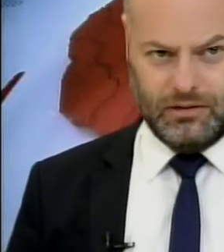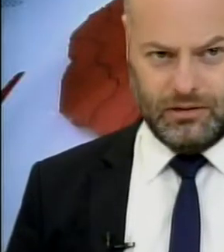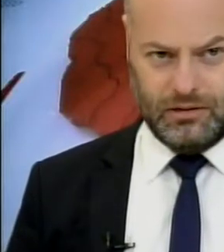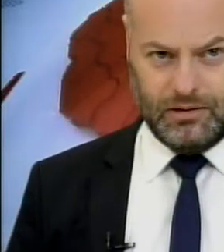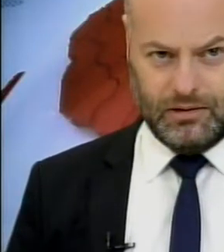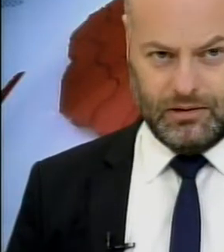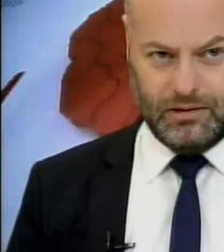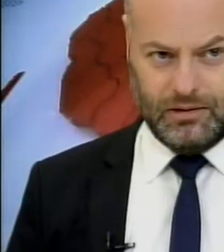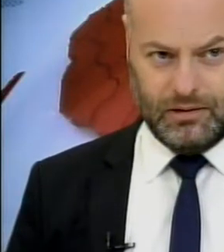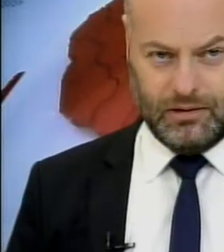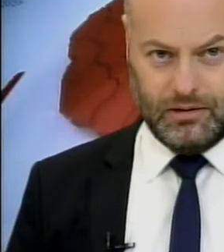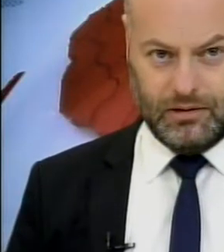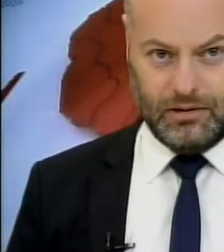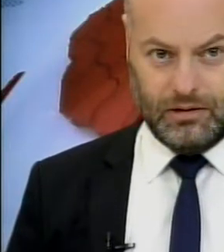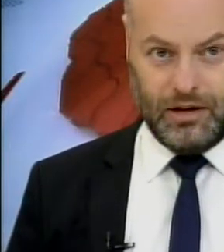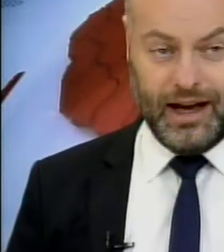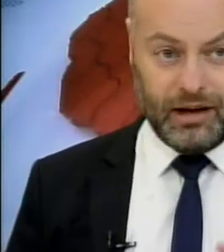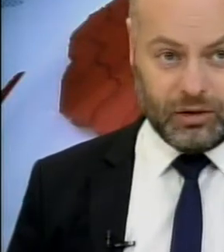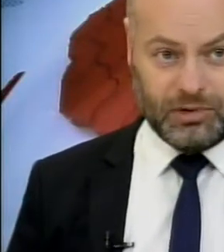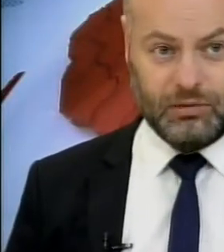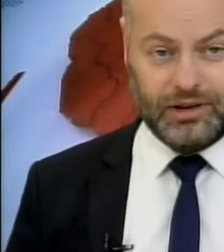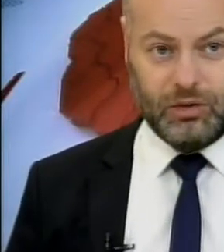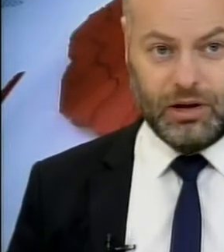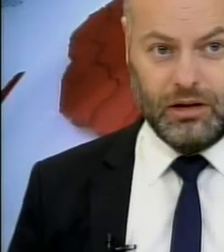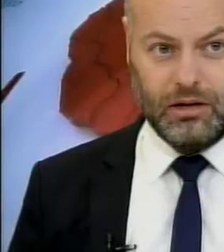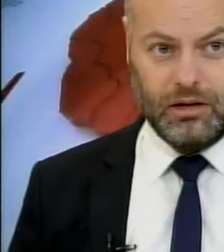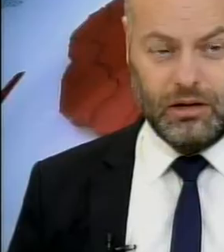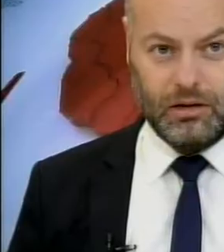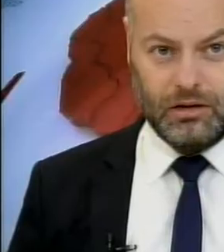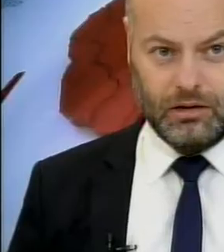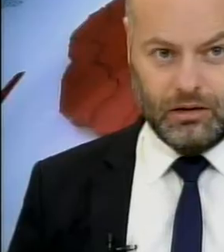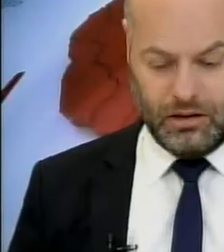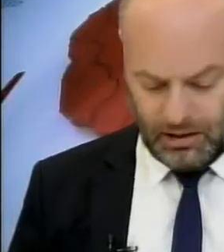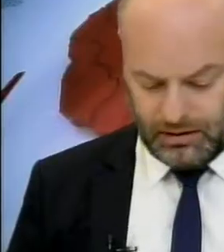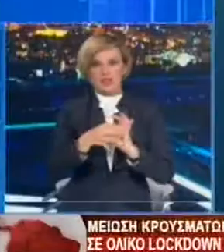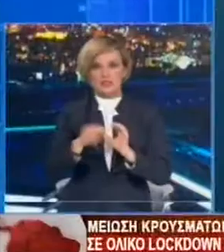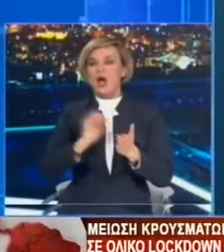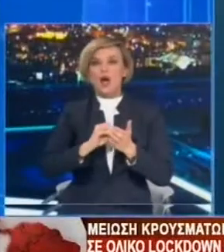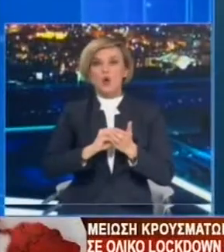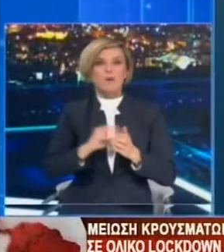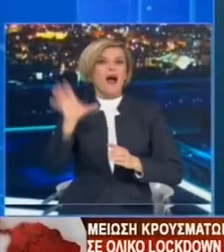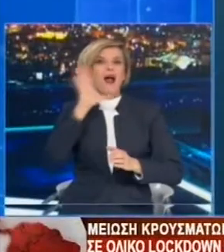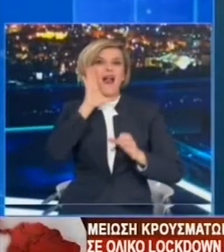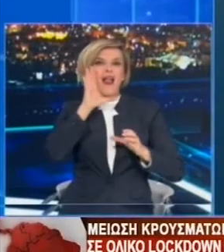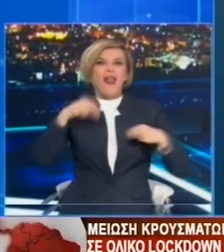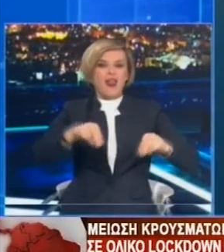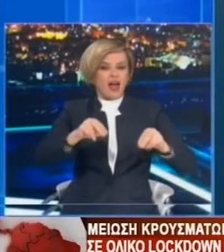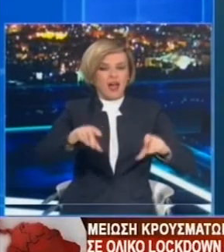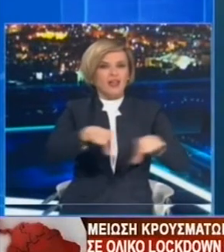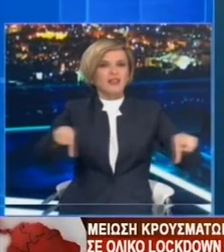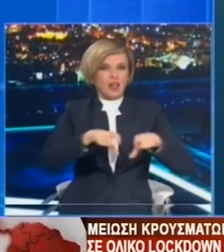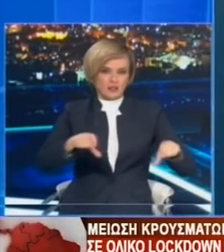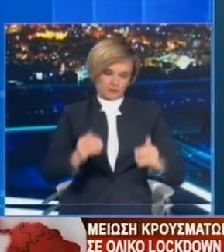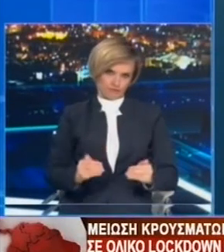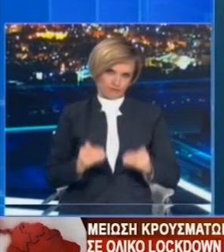Βελβεντού. Το γεγονός όμως ότι το 73,2 των ενεργών κρουσμάτων και στενών επαφών τους συνδέονται με μετακινήσεις